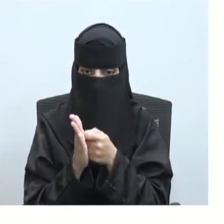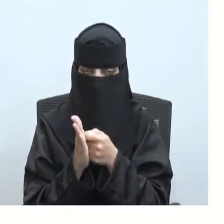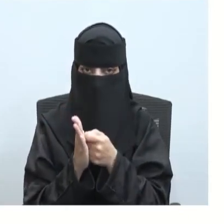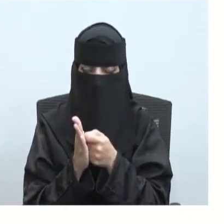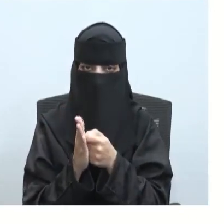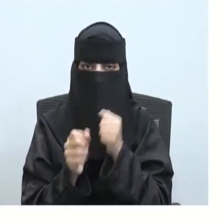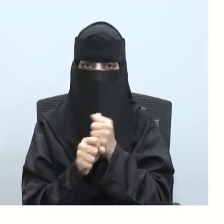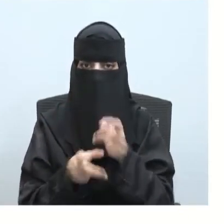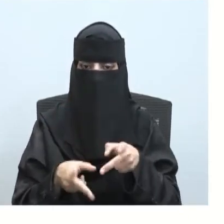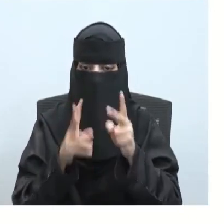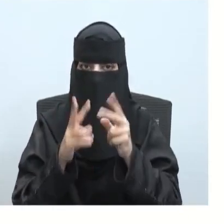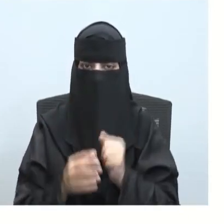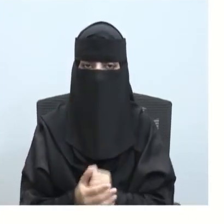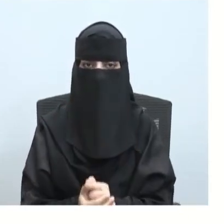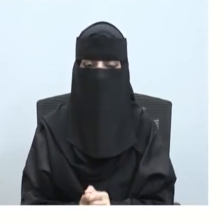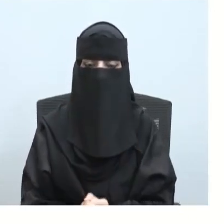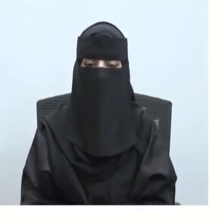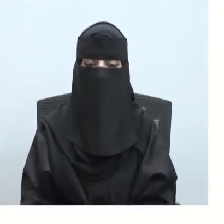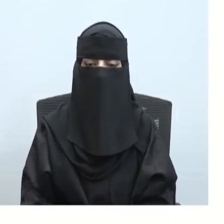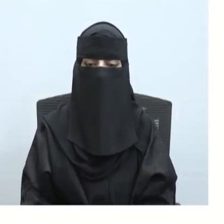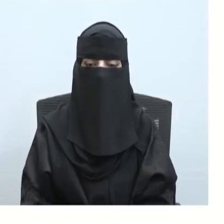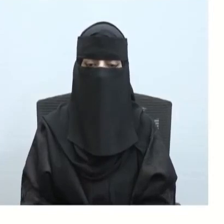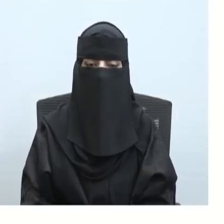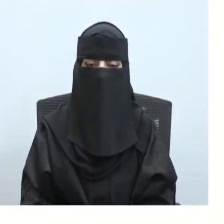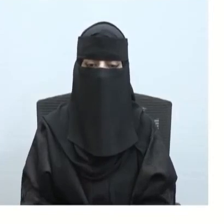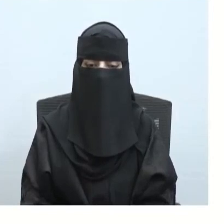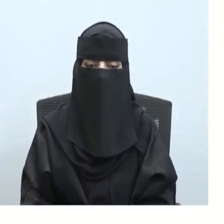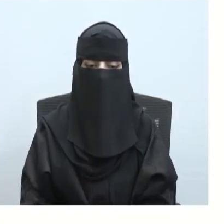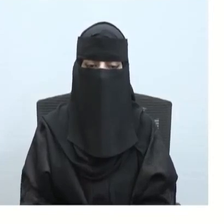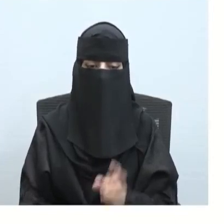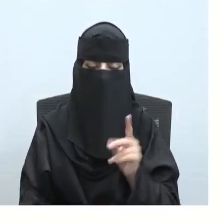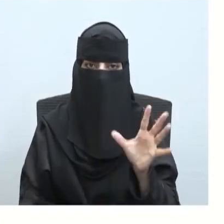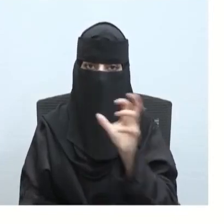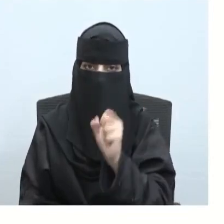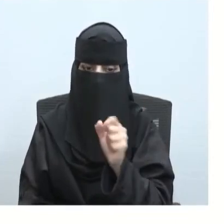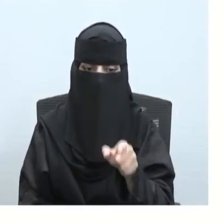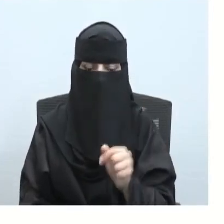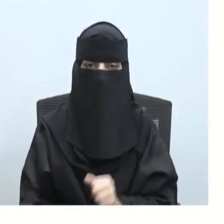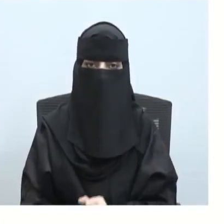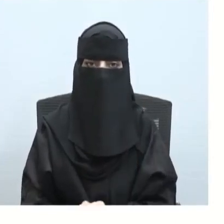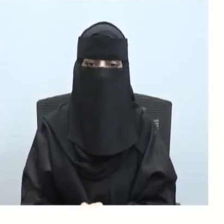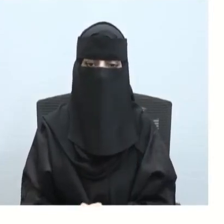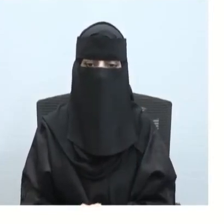المشروع My First Cap Carbon Simulation، بعد ذلك حفظ.